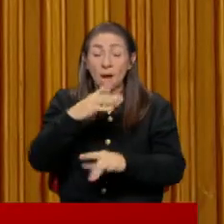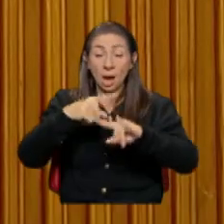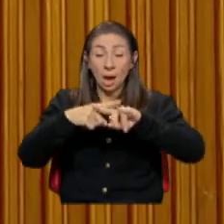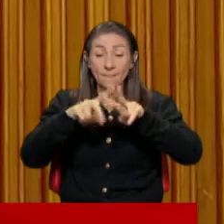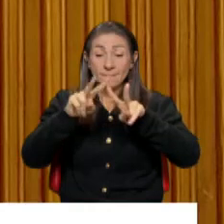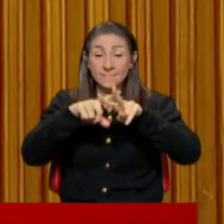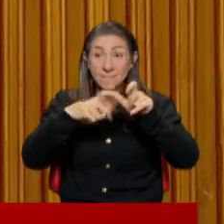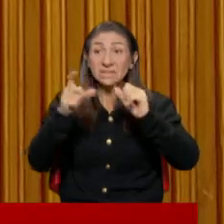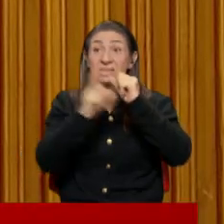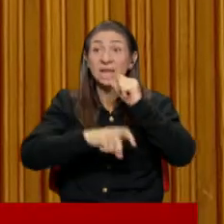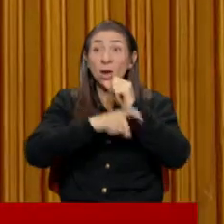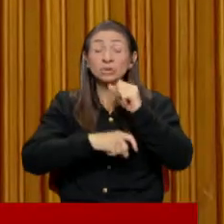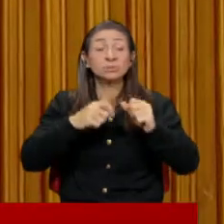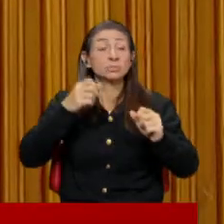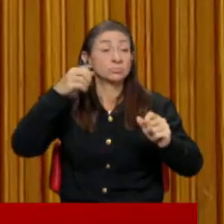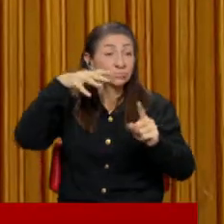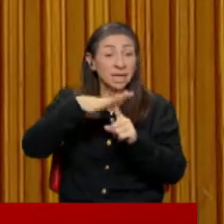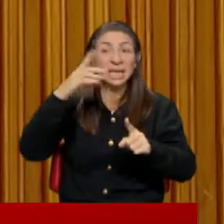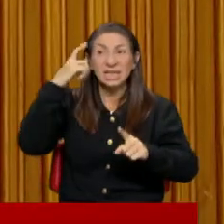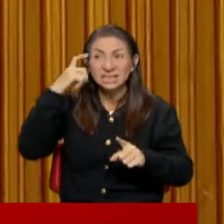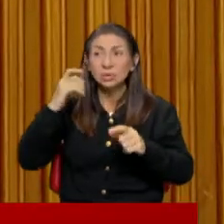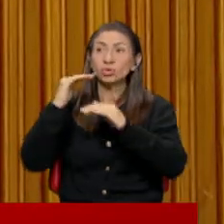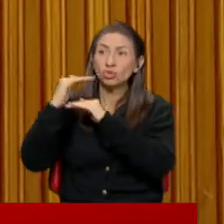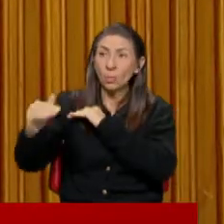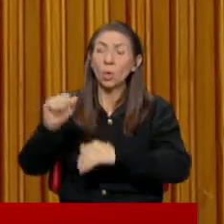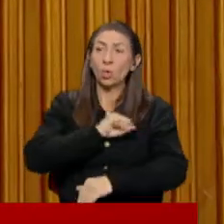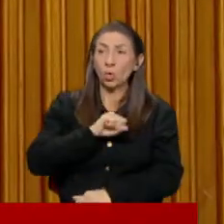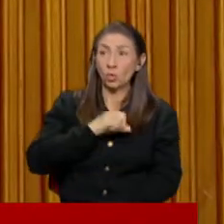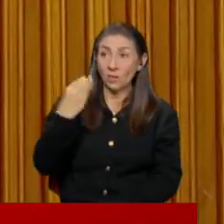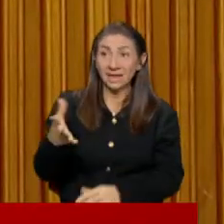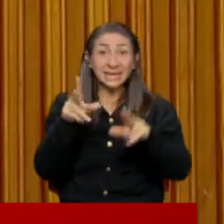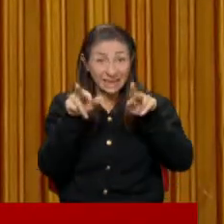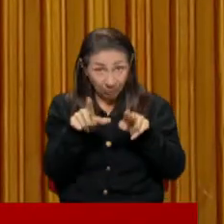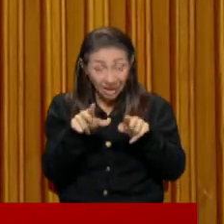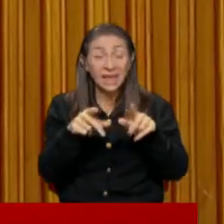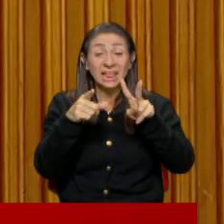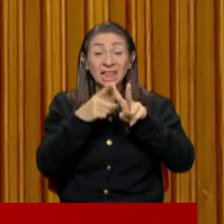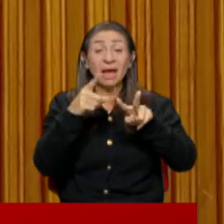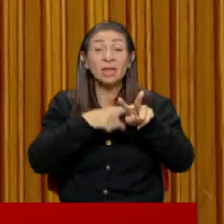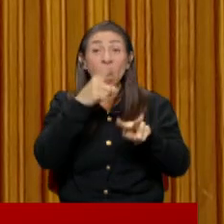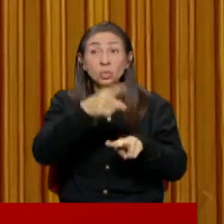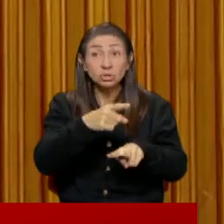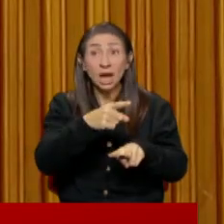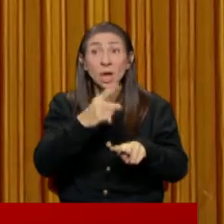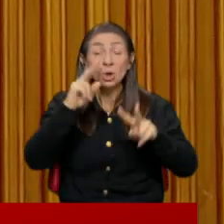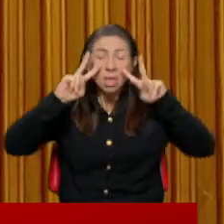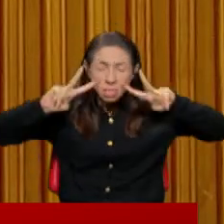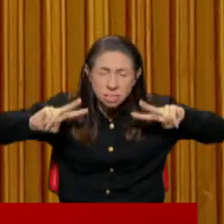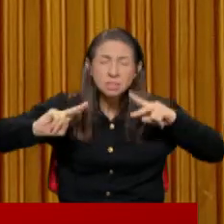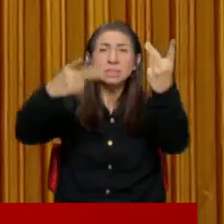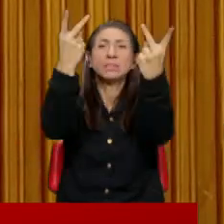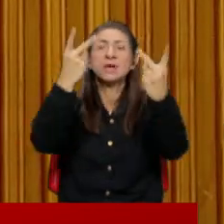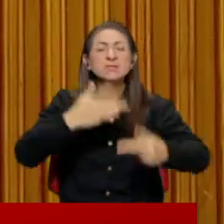Hamas'ın terör saldırısı da İsrail toplumuna korku saldığı gibi Netanyahu'ya da gözü